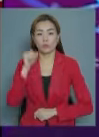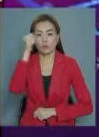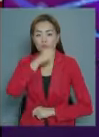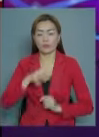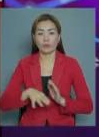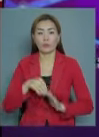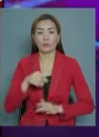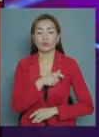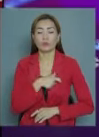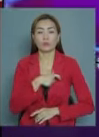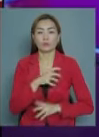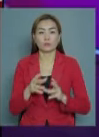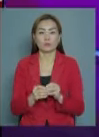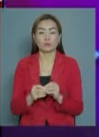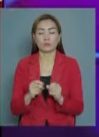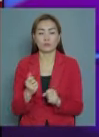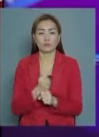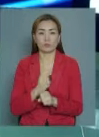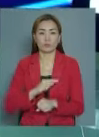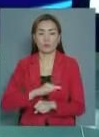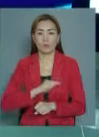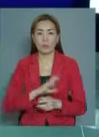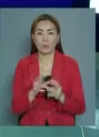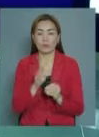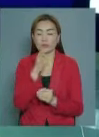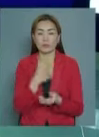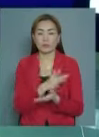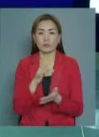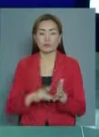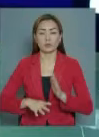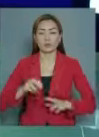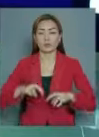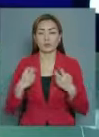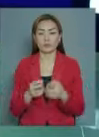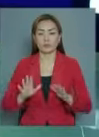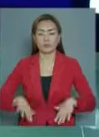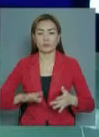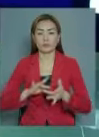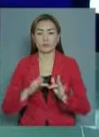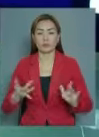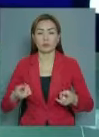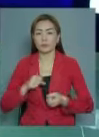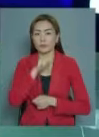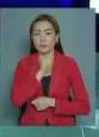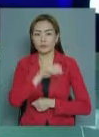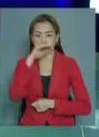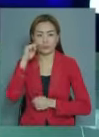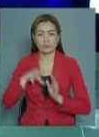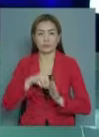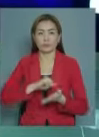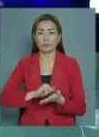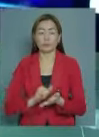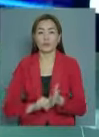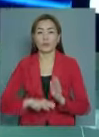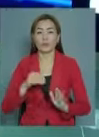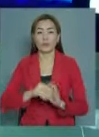сайланған депутаттар жылы орнымен қоштасты. Сайлау науқаны кезінде орталық сайлау комиссиясының интернет ресурсы арқылы сайлаушыларды тіркеу,